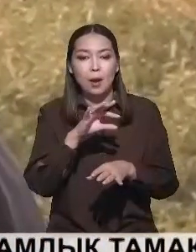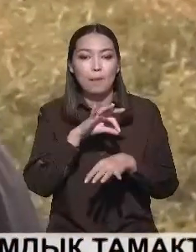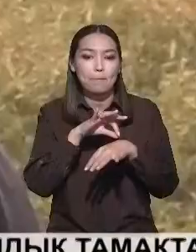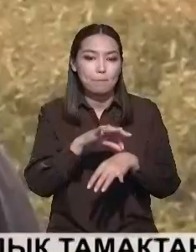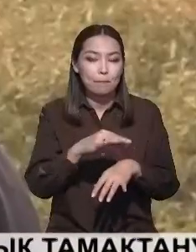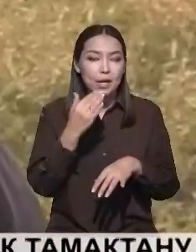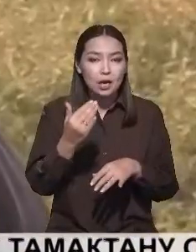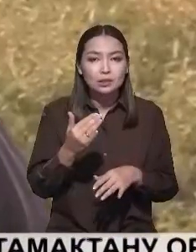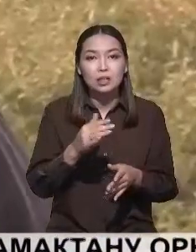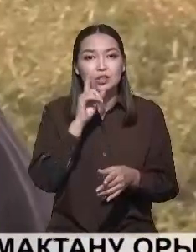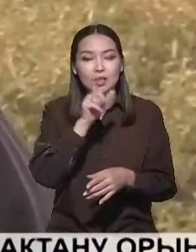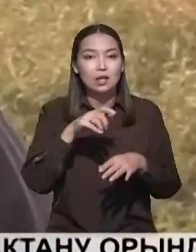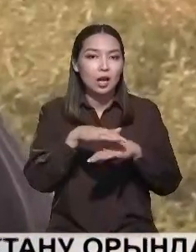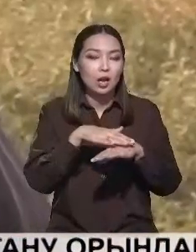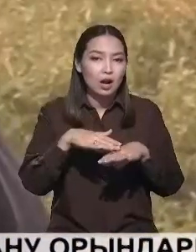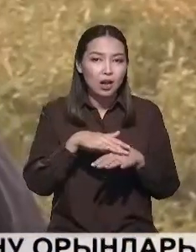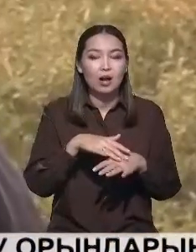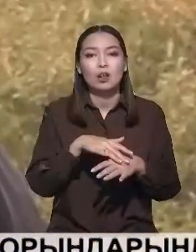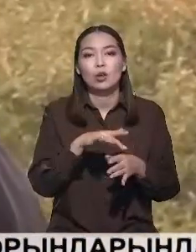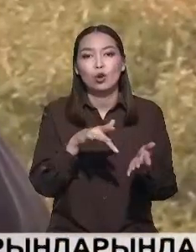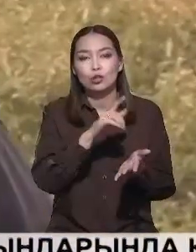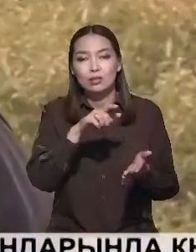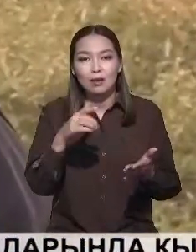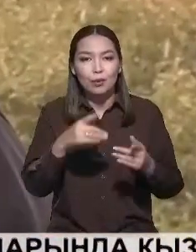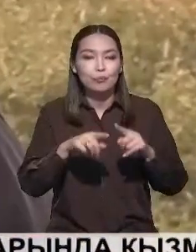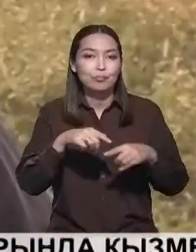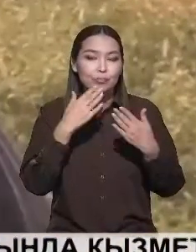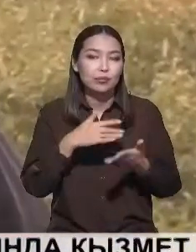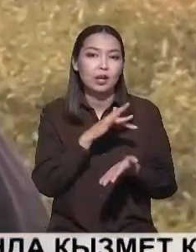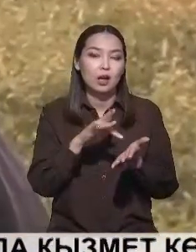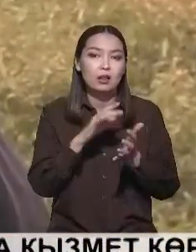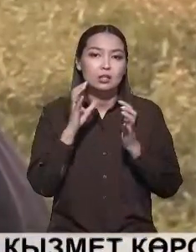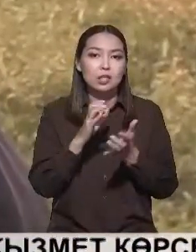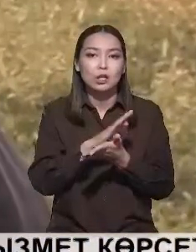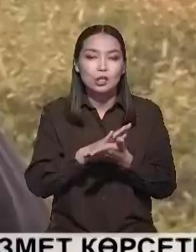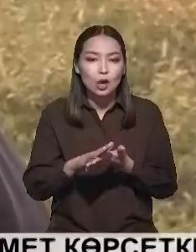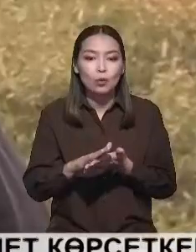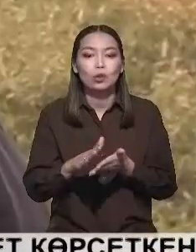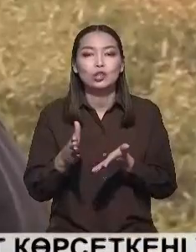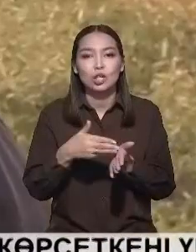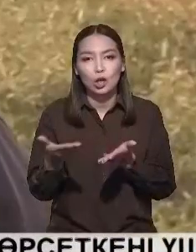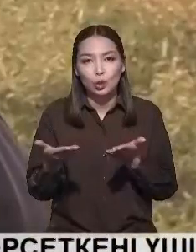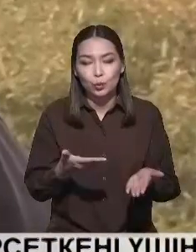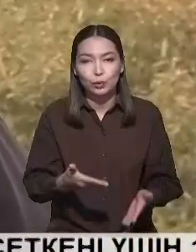жастарды, қала тұрғындарын патриоттық сезімге, одан кейін қаланың тазалығын сақтауға шақыру.